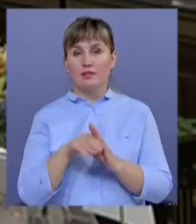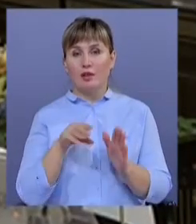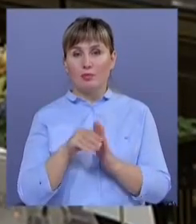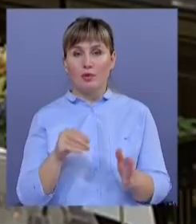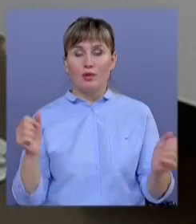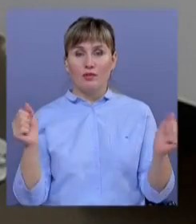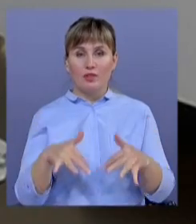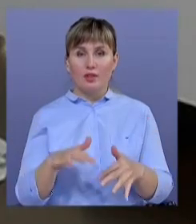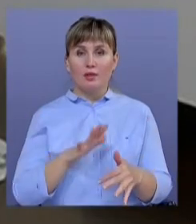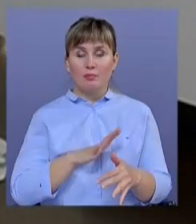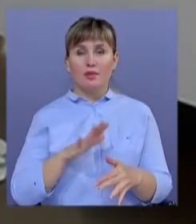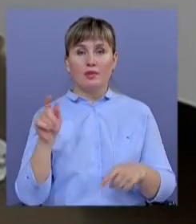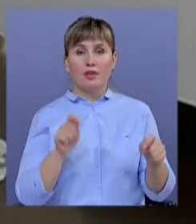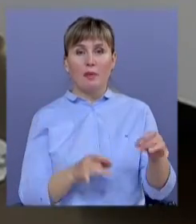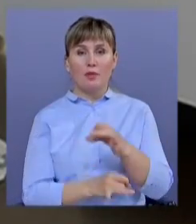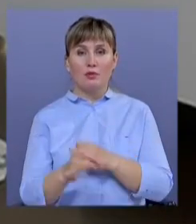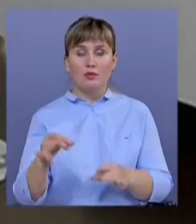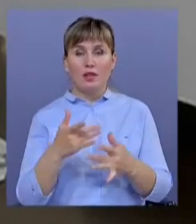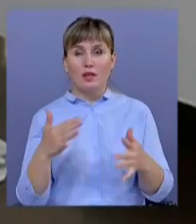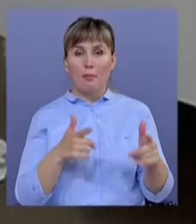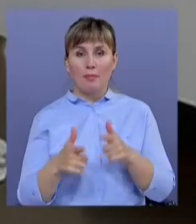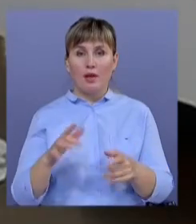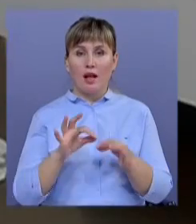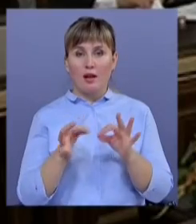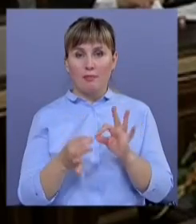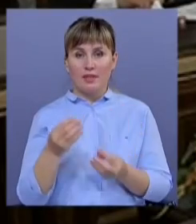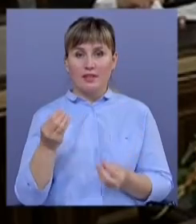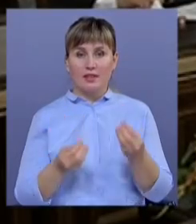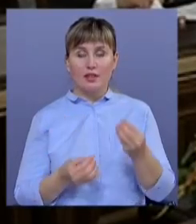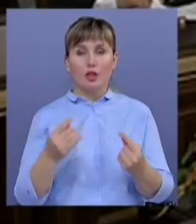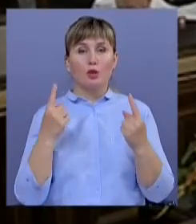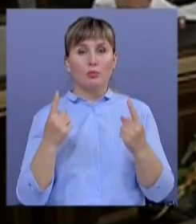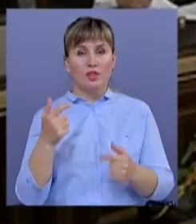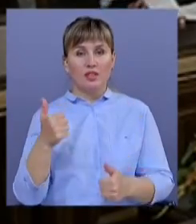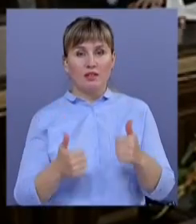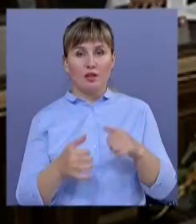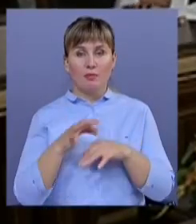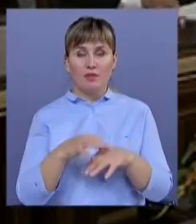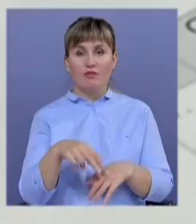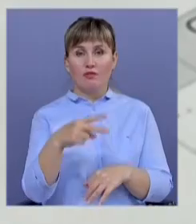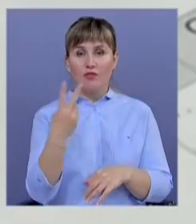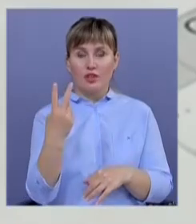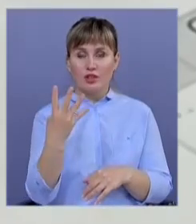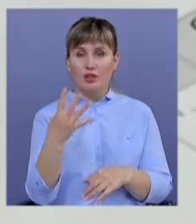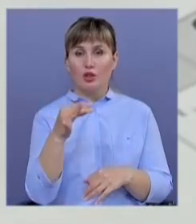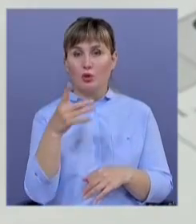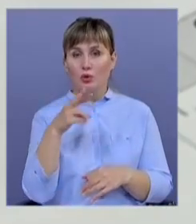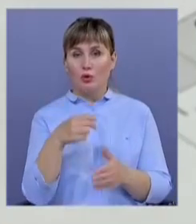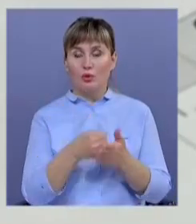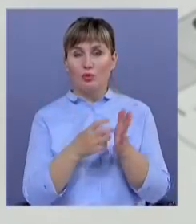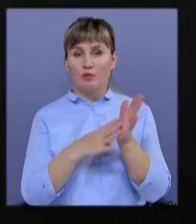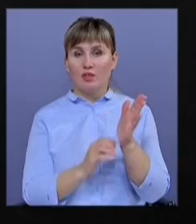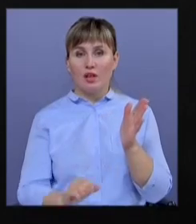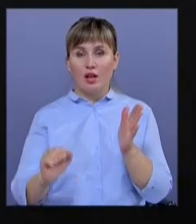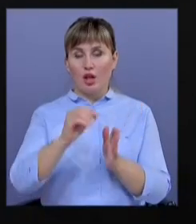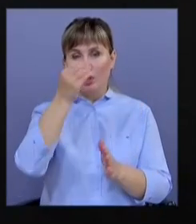территории обеих стран, делегаты обсудили ход подготовки к Олимпийским играм. Крупнейшие соревнования пройдут с 24 июля по 9